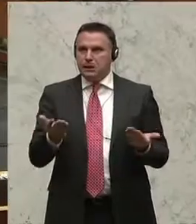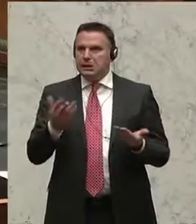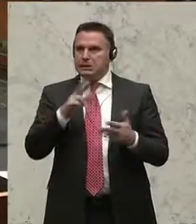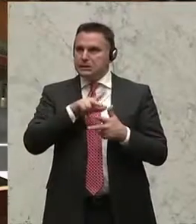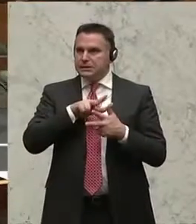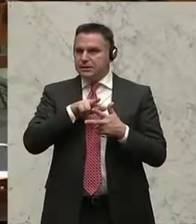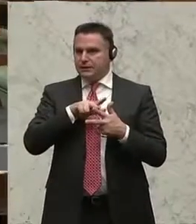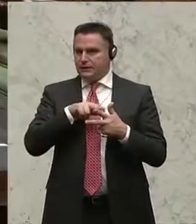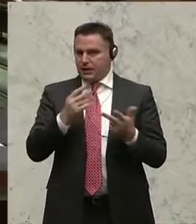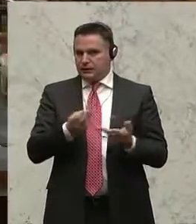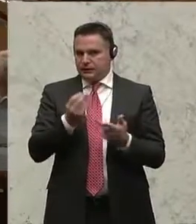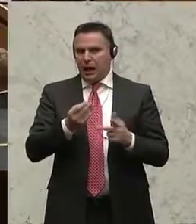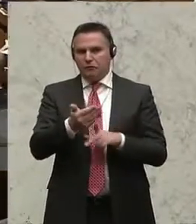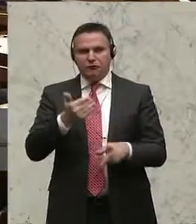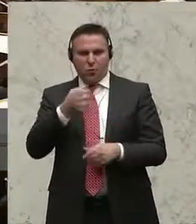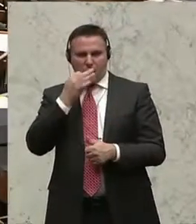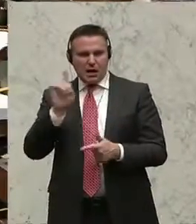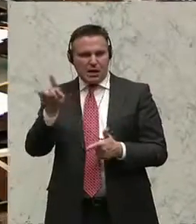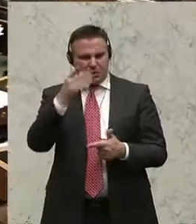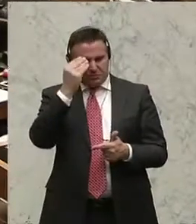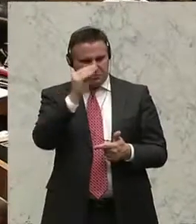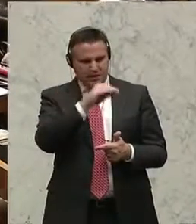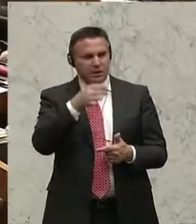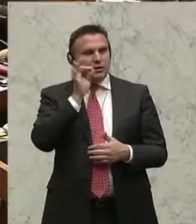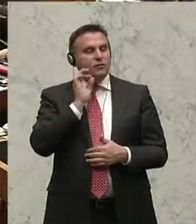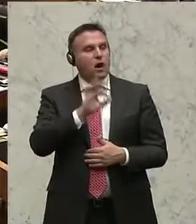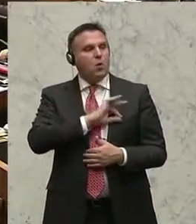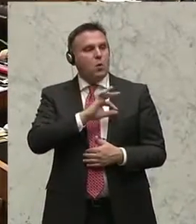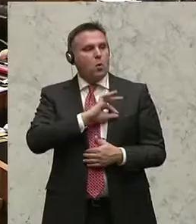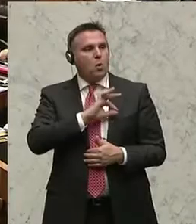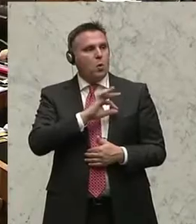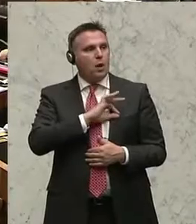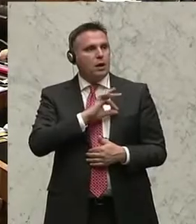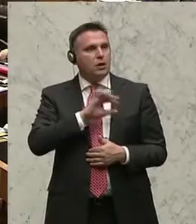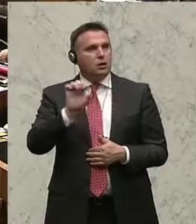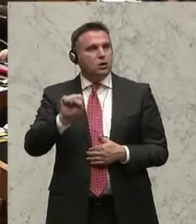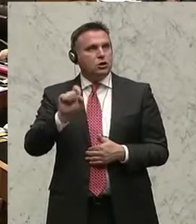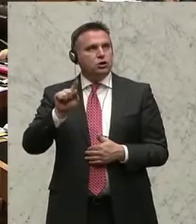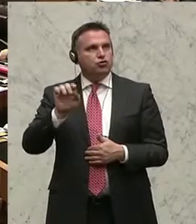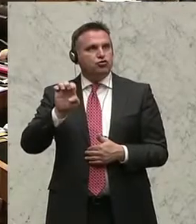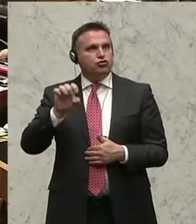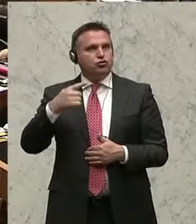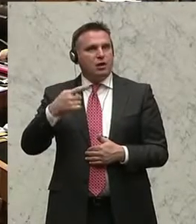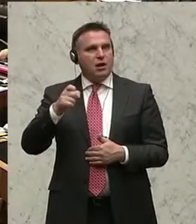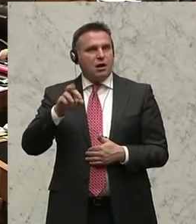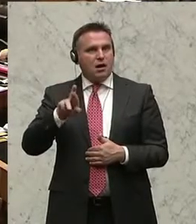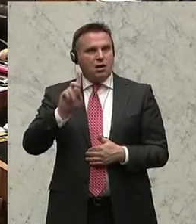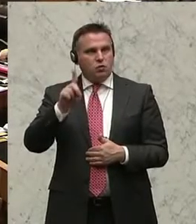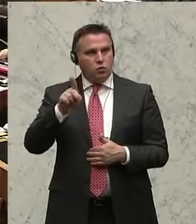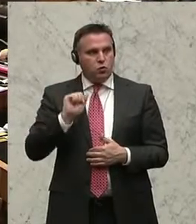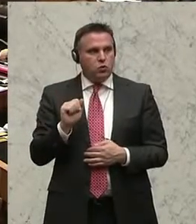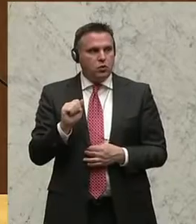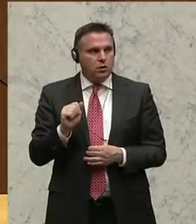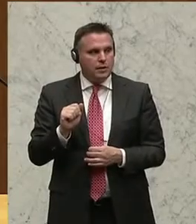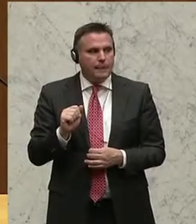Hannes Winninger von der SPÖ ist am Wort. Frau Kollegin Steger, ich